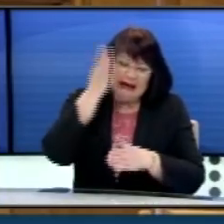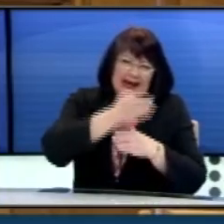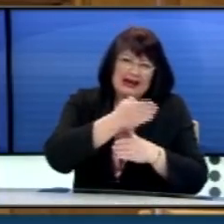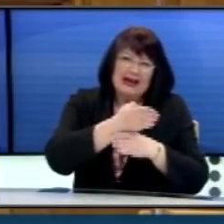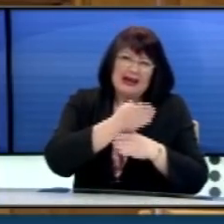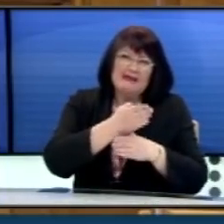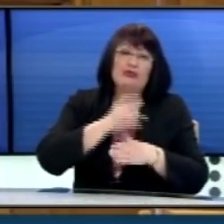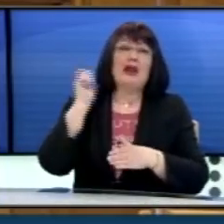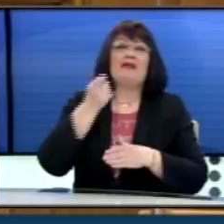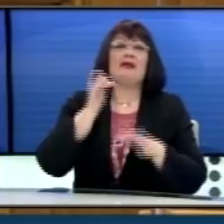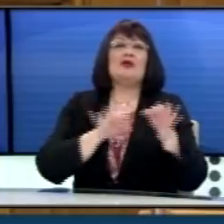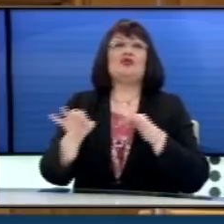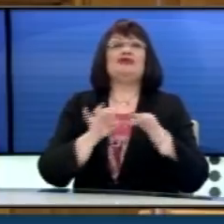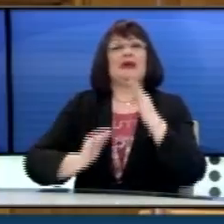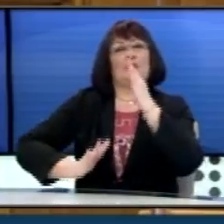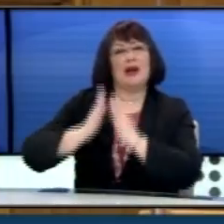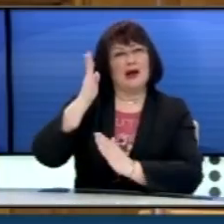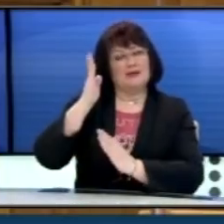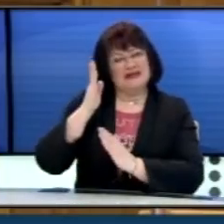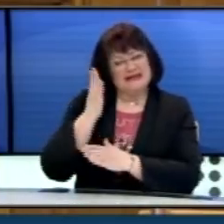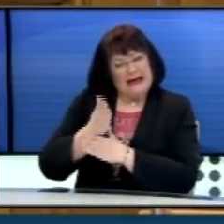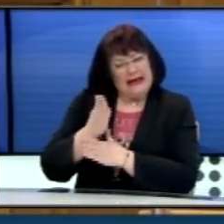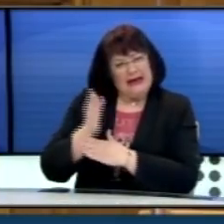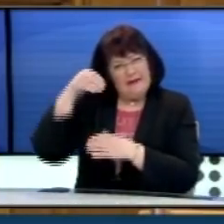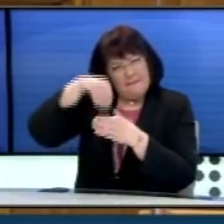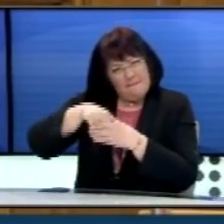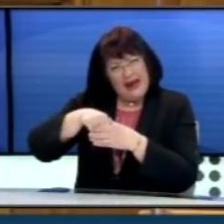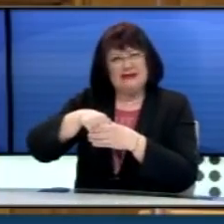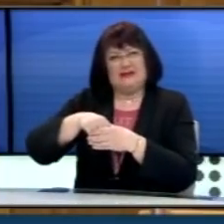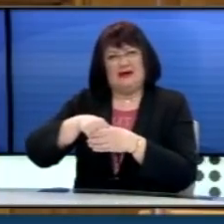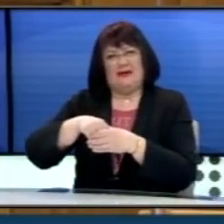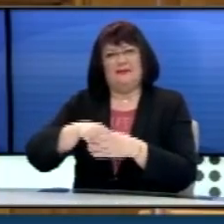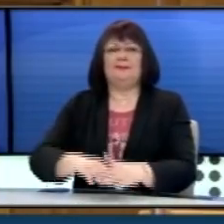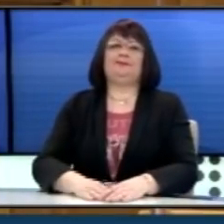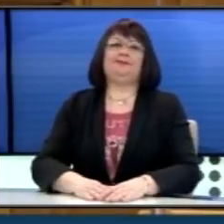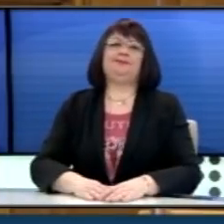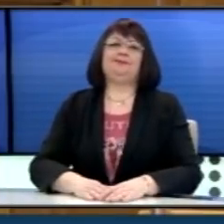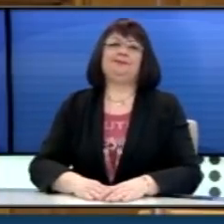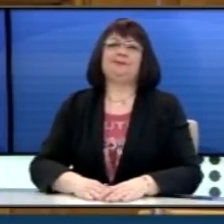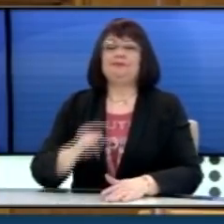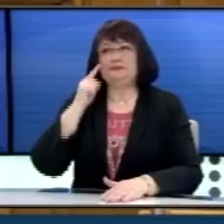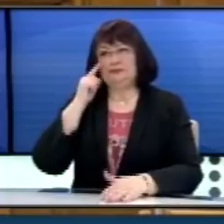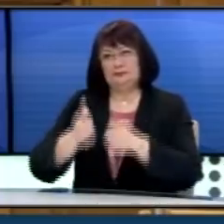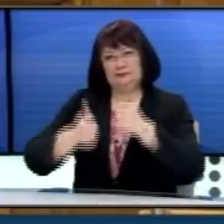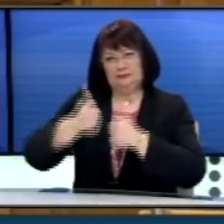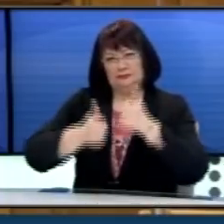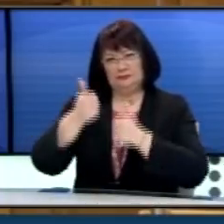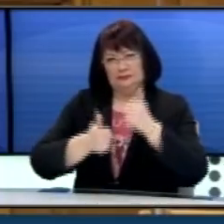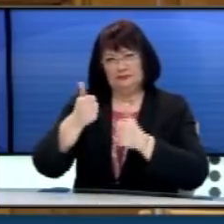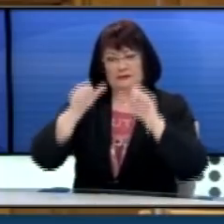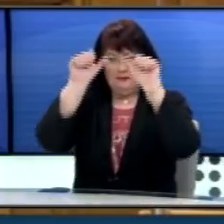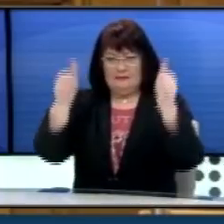του Εθνικού Σχεδίου Ανάκαμψης. Το εξωστρεφές ανταγωνιστικό μοντέλο είναι